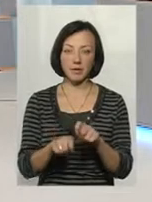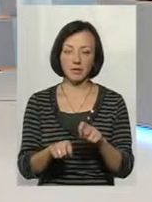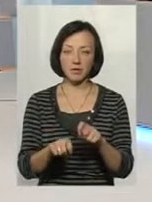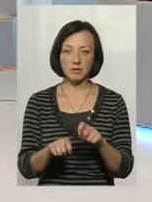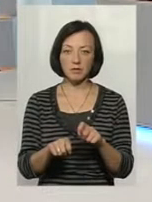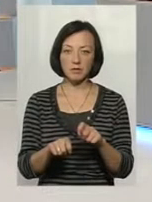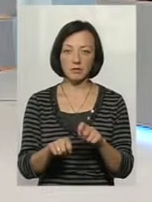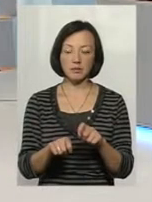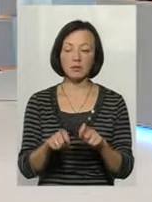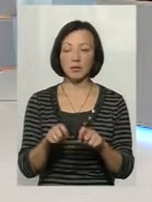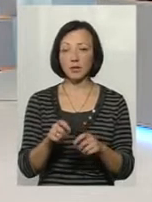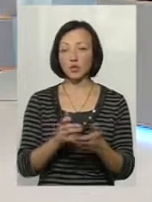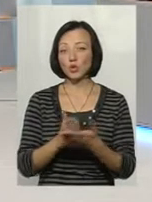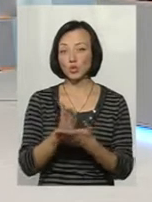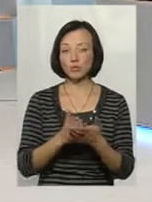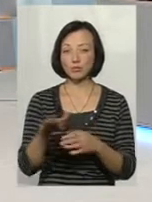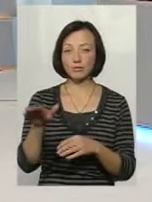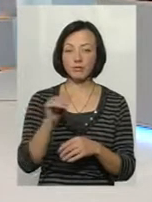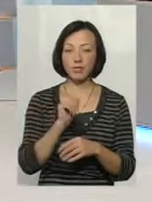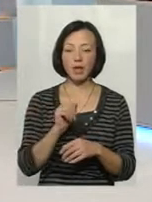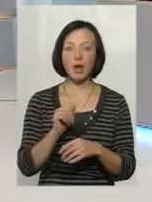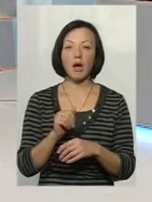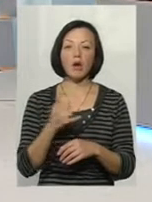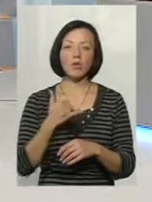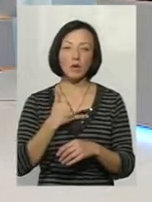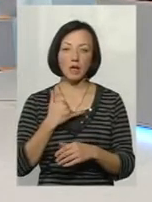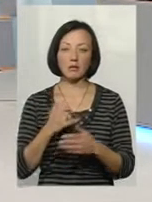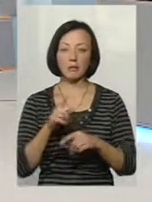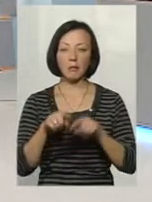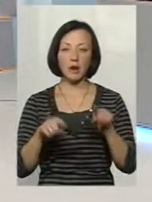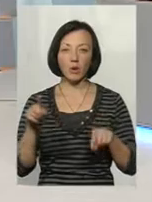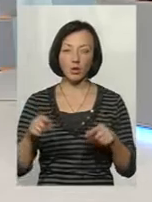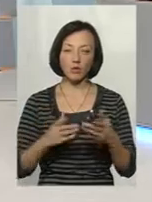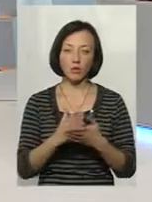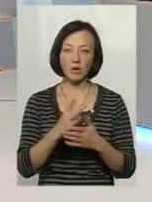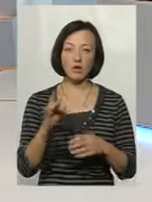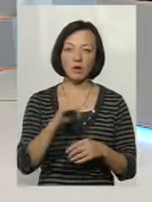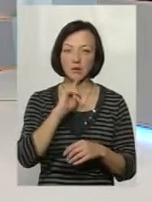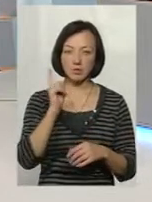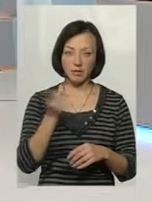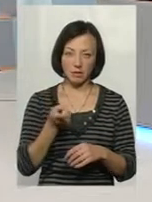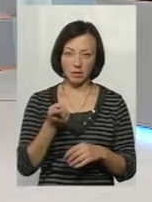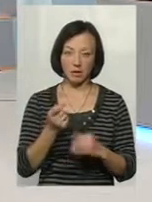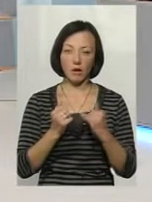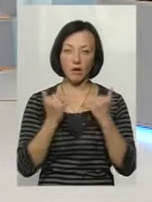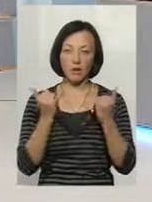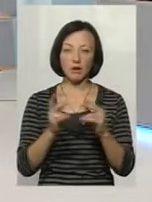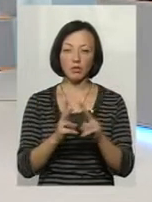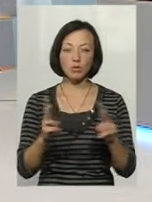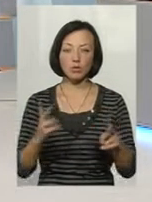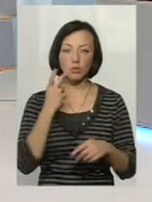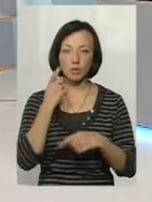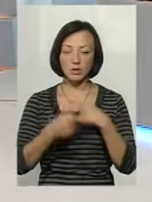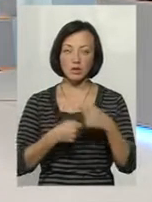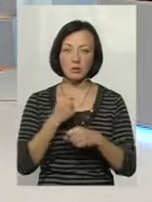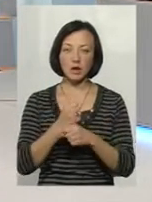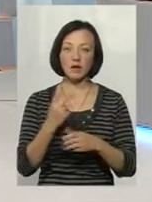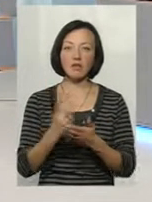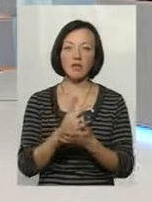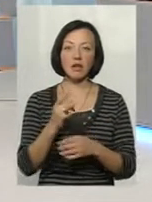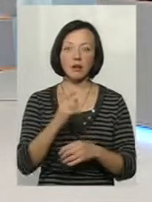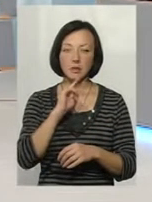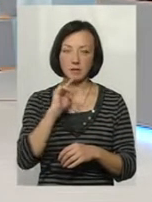найняти ту службу. Так? У нас періодичність обслуговування димових вентиляційних каналів раз в рік. Для тих, які безперервно діють, два рази в